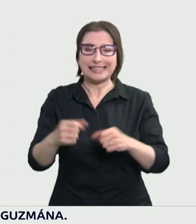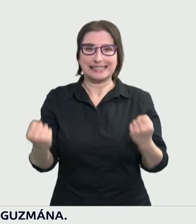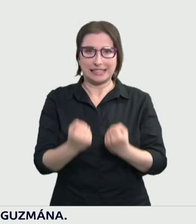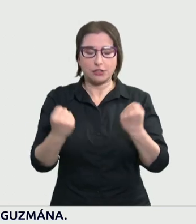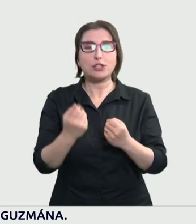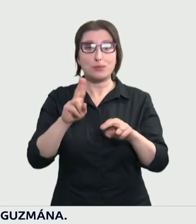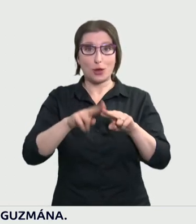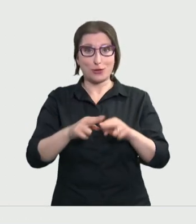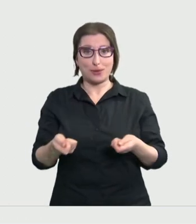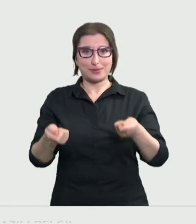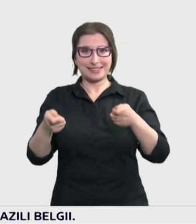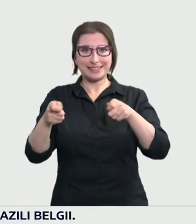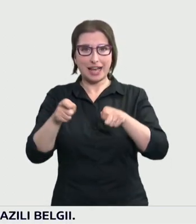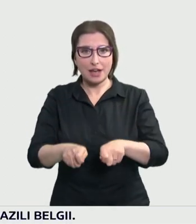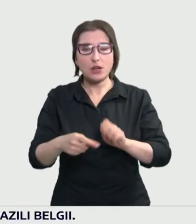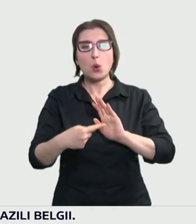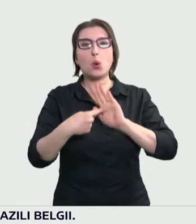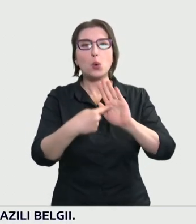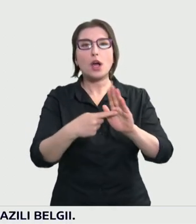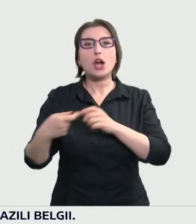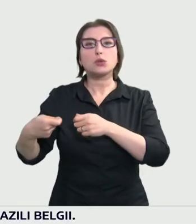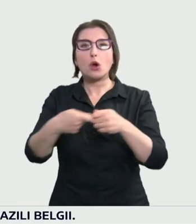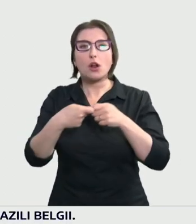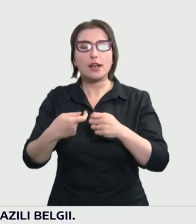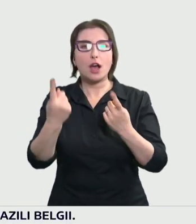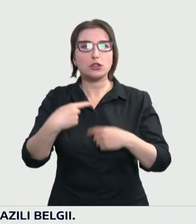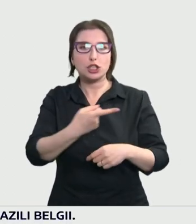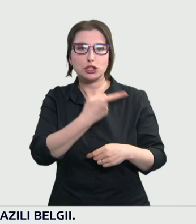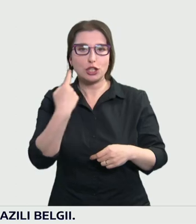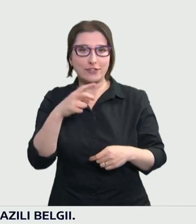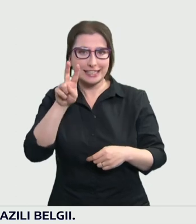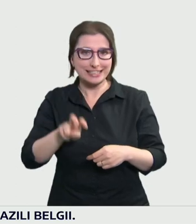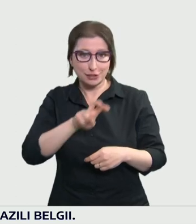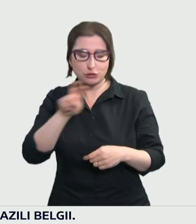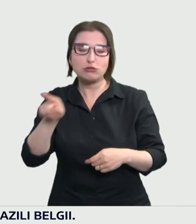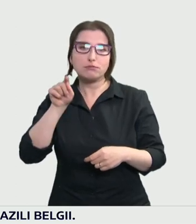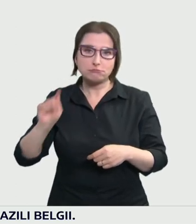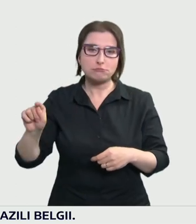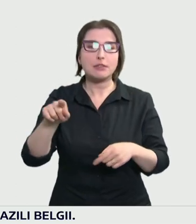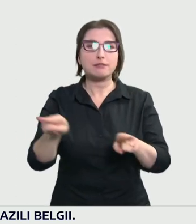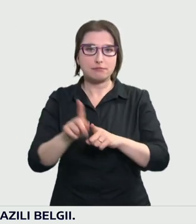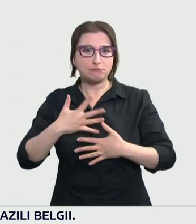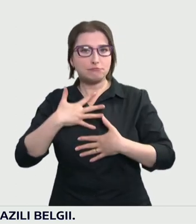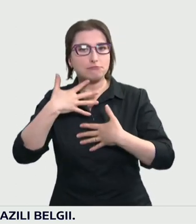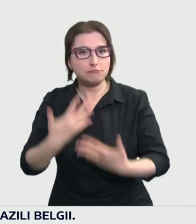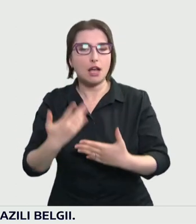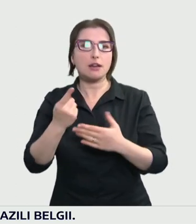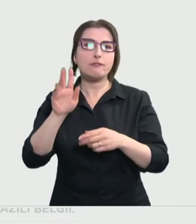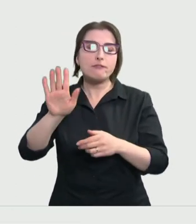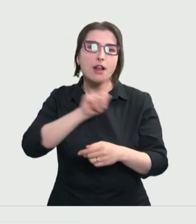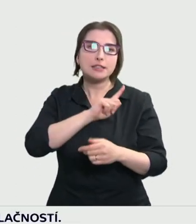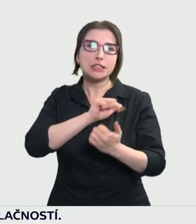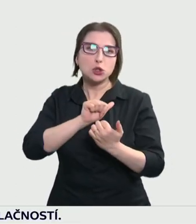vám představím kolegy z Červeného kříže, kteří velmi ochotně přidali své zkušenosti do řešení